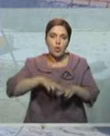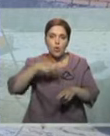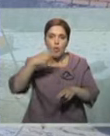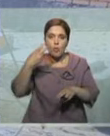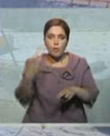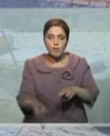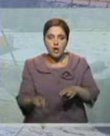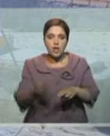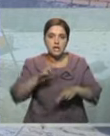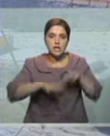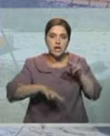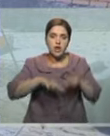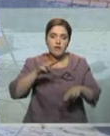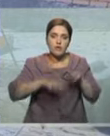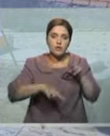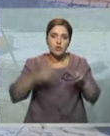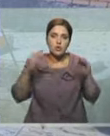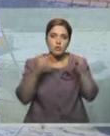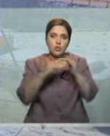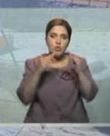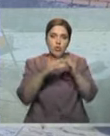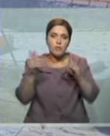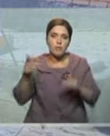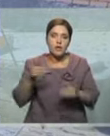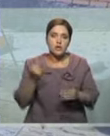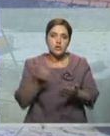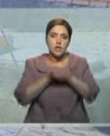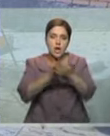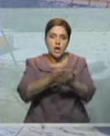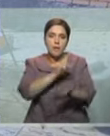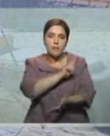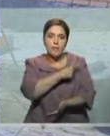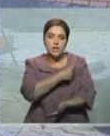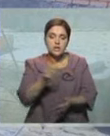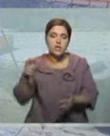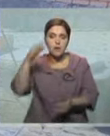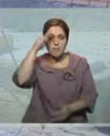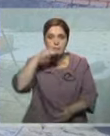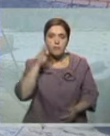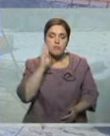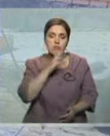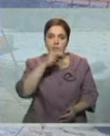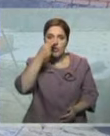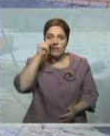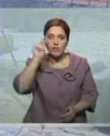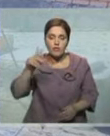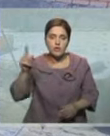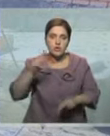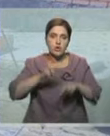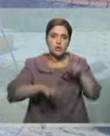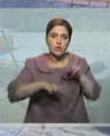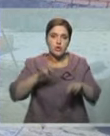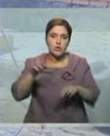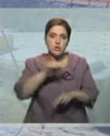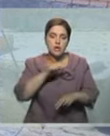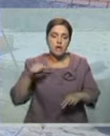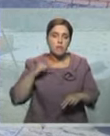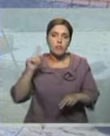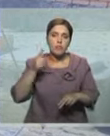После операции Рамазан Бабаев находится в реанимации. В случившемся родители мальчика обвиняют застройщиков, которые не установили ограждение вокруг объекта.